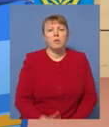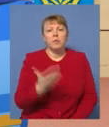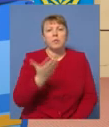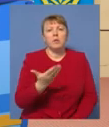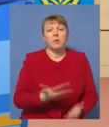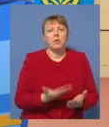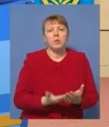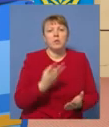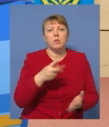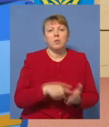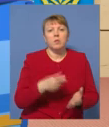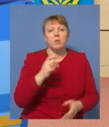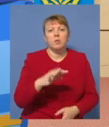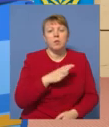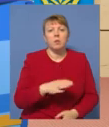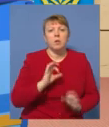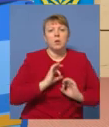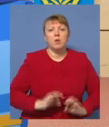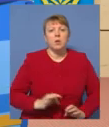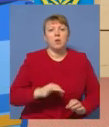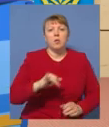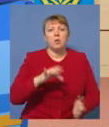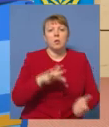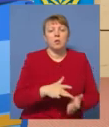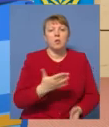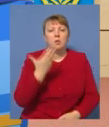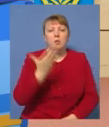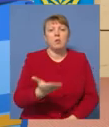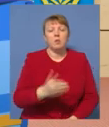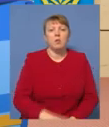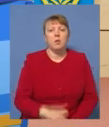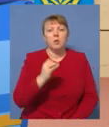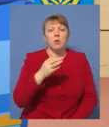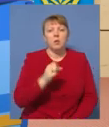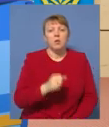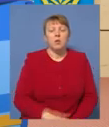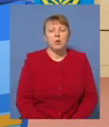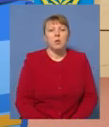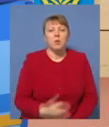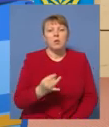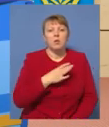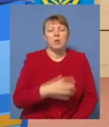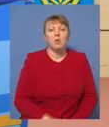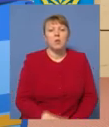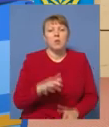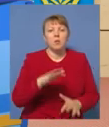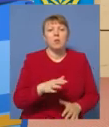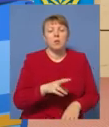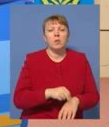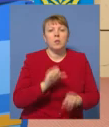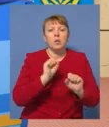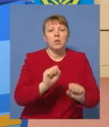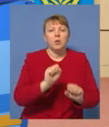Вот, к примеру, 27 мая в прокуратуру города Уральска поступило обращение Шакимова об отстранении от участия в производстве по уголовному делу в качестве